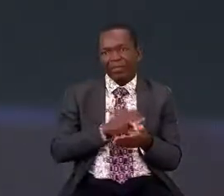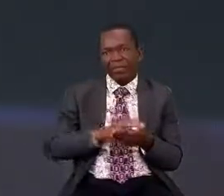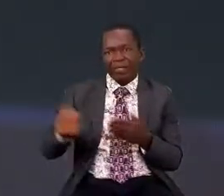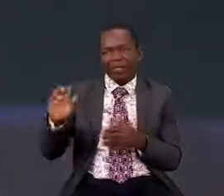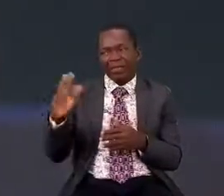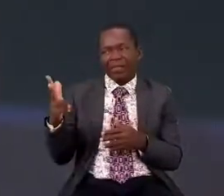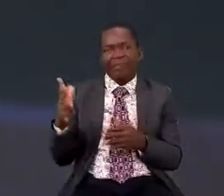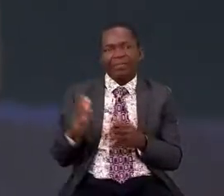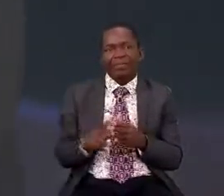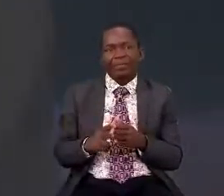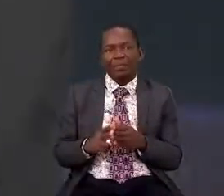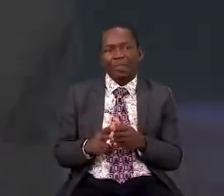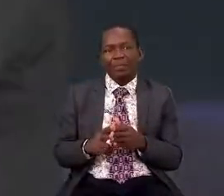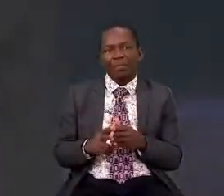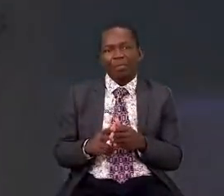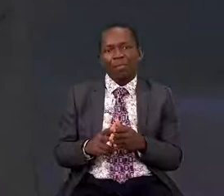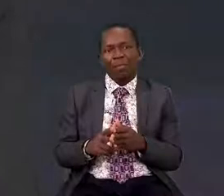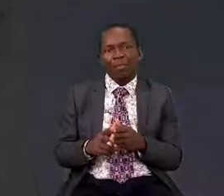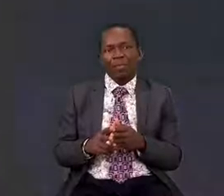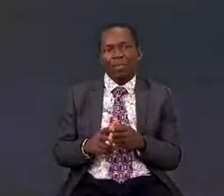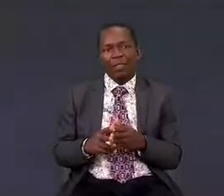pied. Tout lieu.